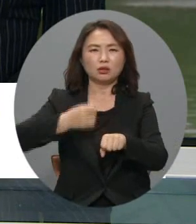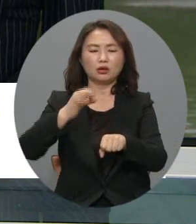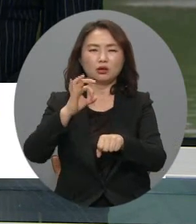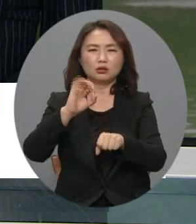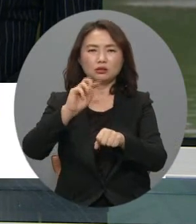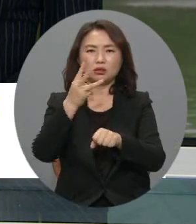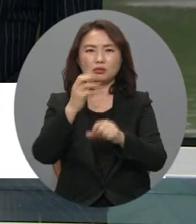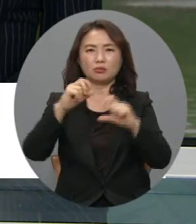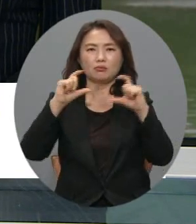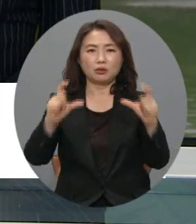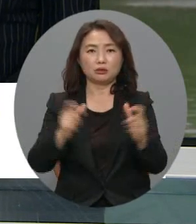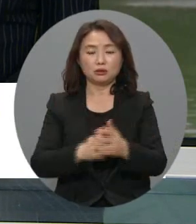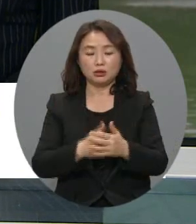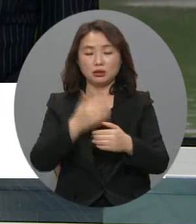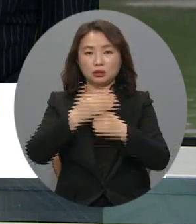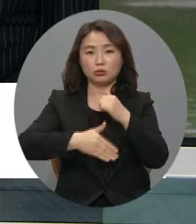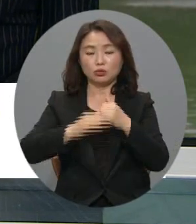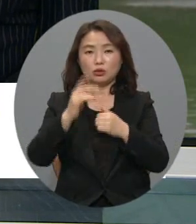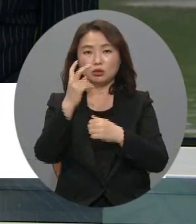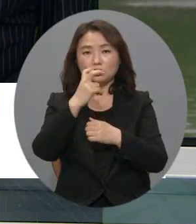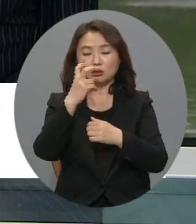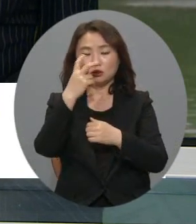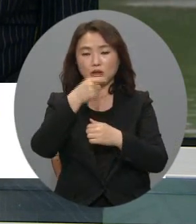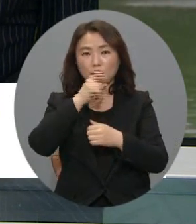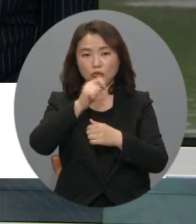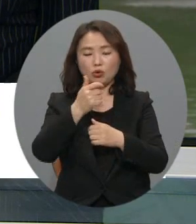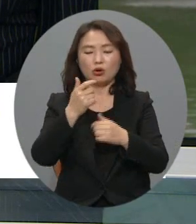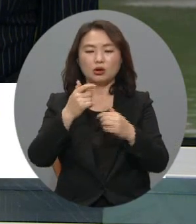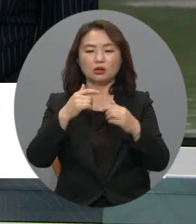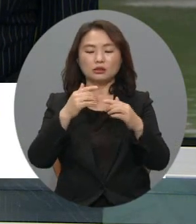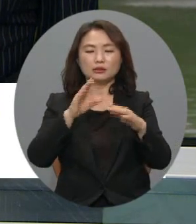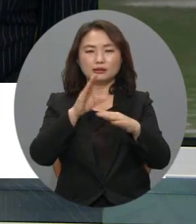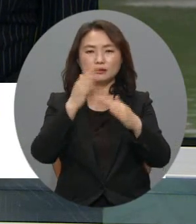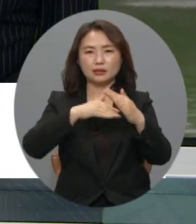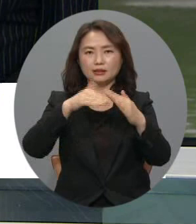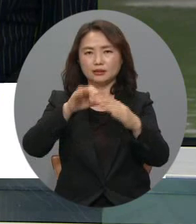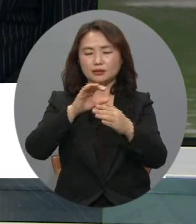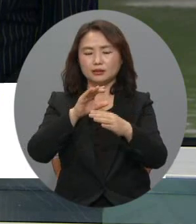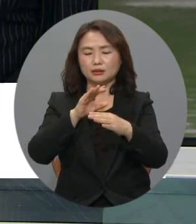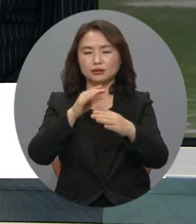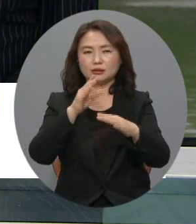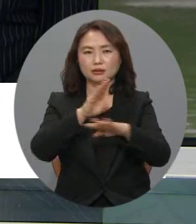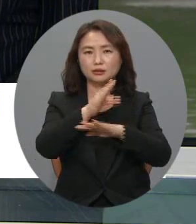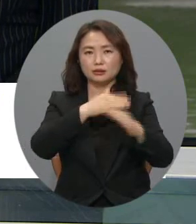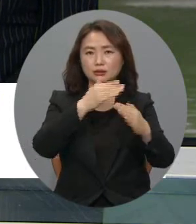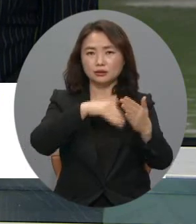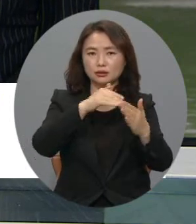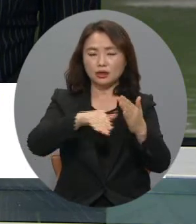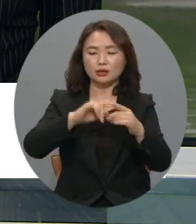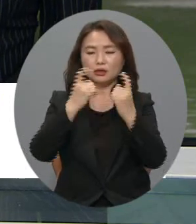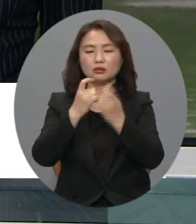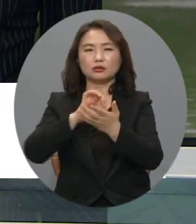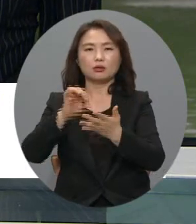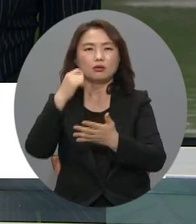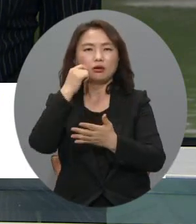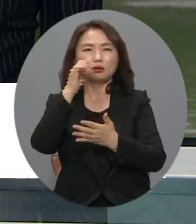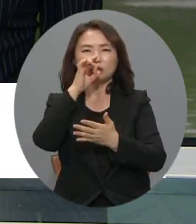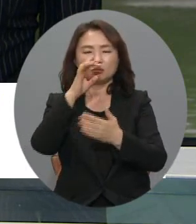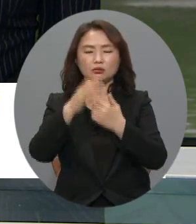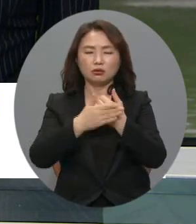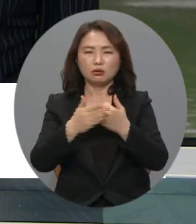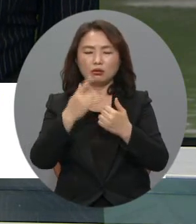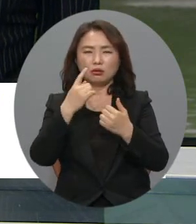받았습니다. 네, 또 대구 상수도 사업본부장은 관용차를 사적으로 이용했다는 의혹에도 휩싸여 대구시가 감사를 하고 있는